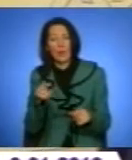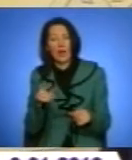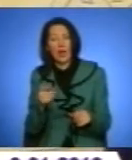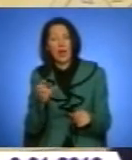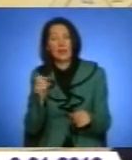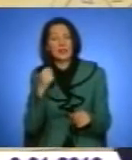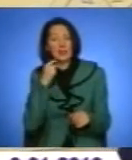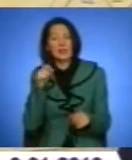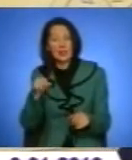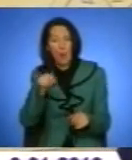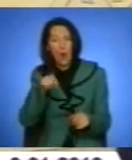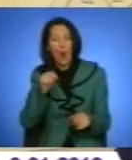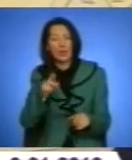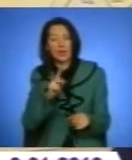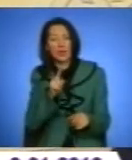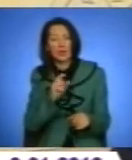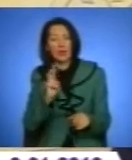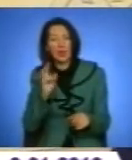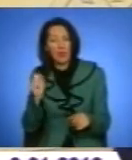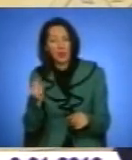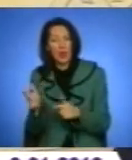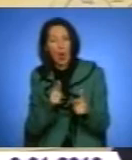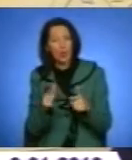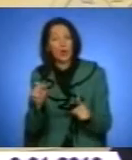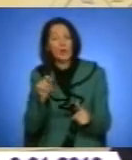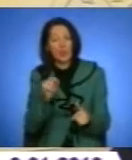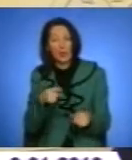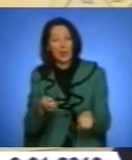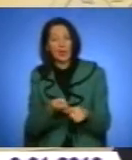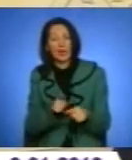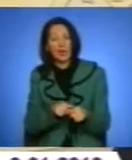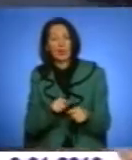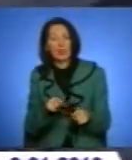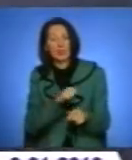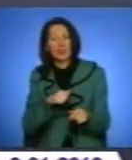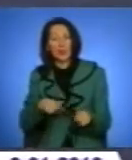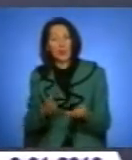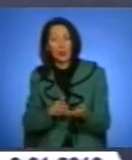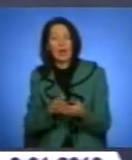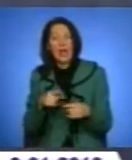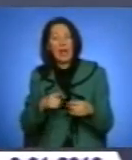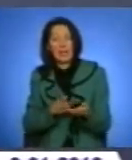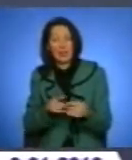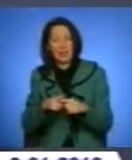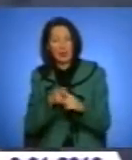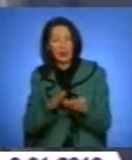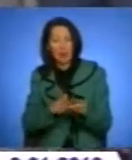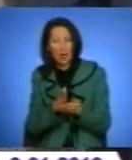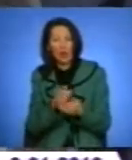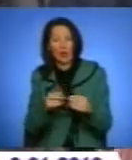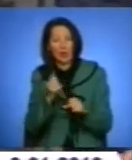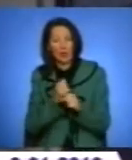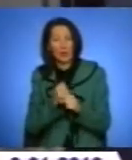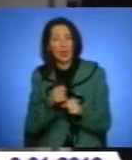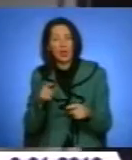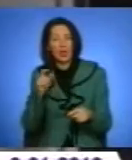готового самогону, а також цілу технологічну лінію для виготовлення самогону в особливо великих кількостях. Як з'ясувалося, прибутковий бізнес організували батько